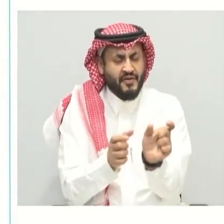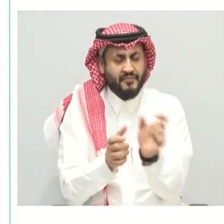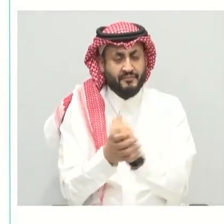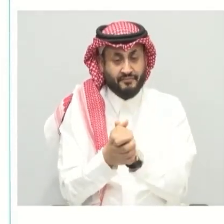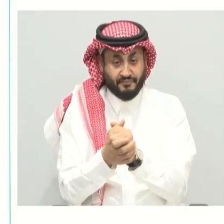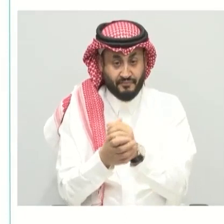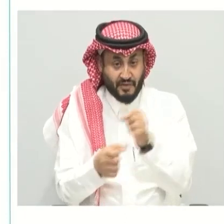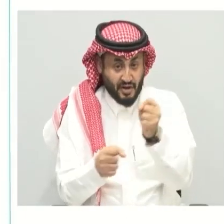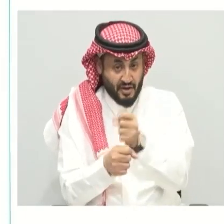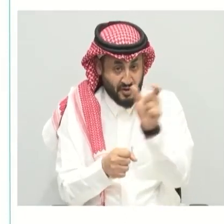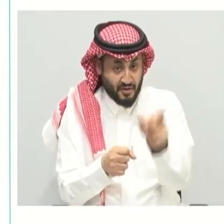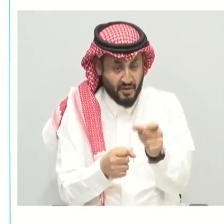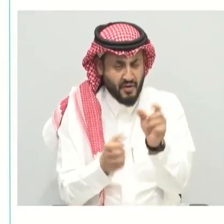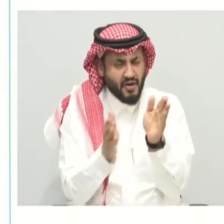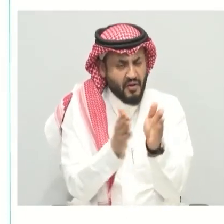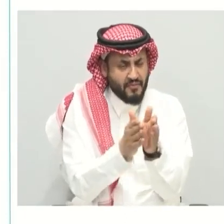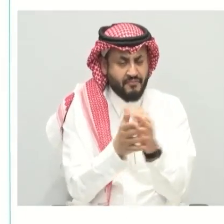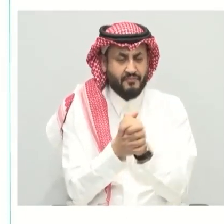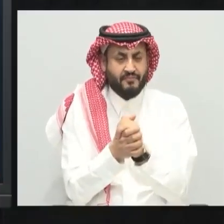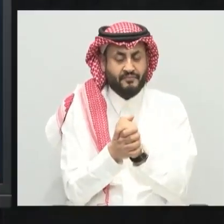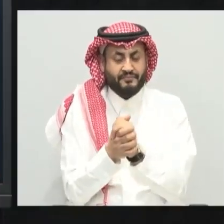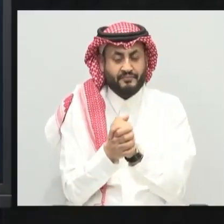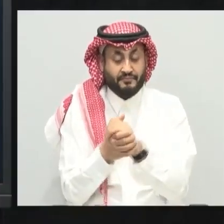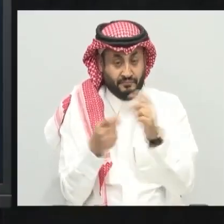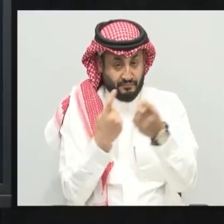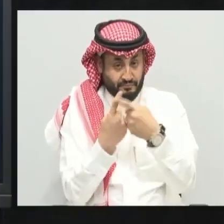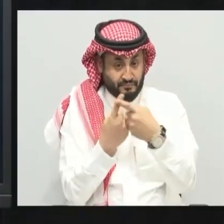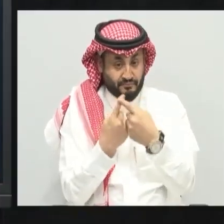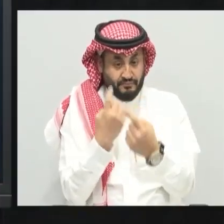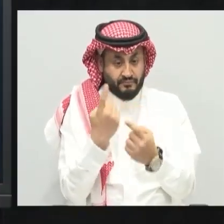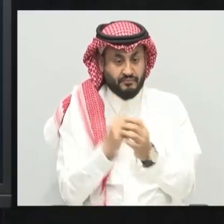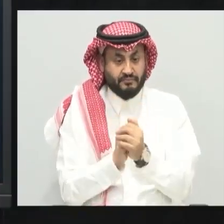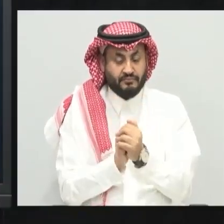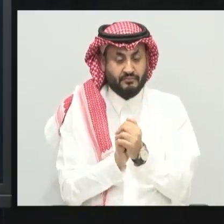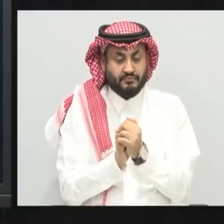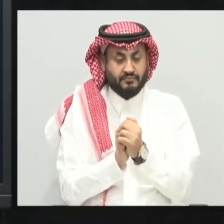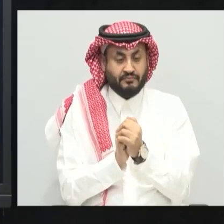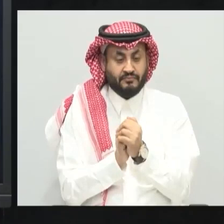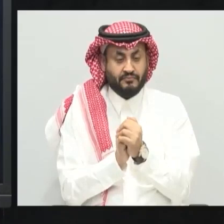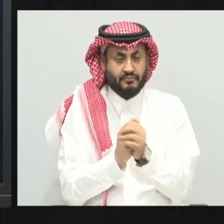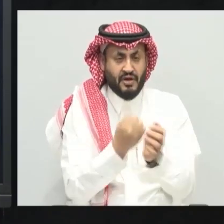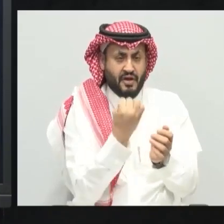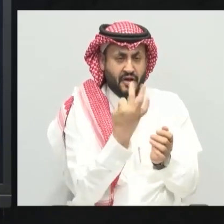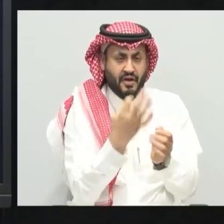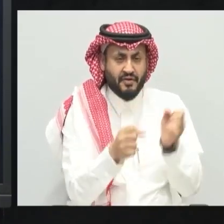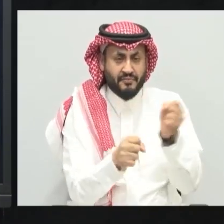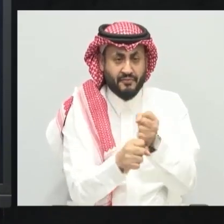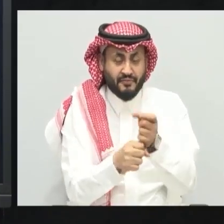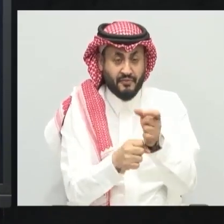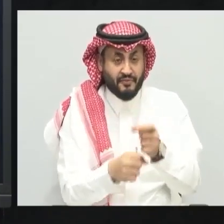فهذه النقطه الاولى في المشاريع الصغيره وهو ان يكون عدد